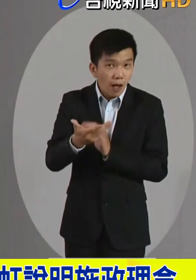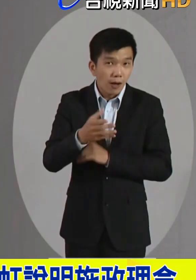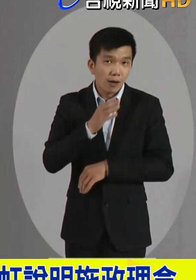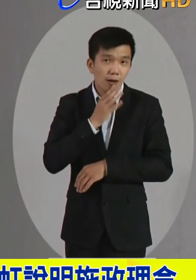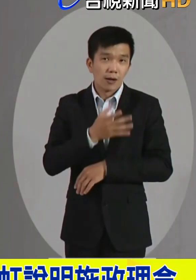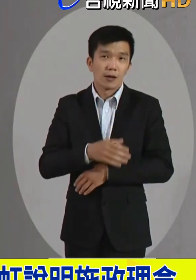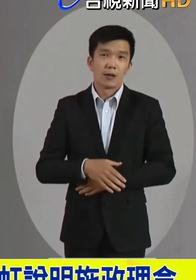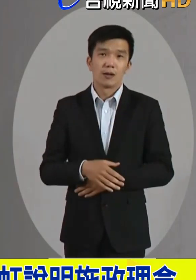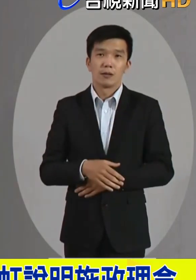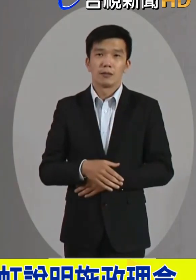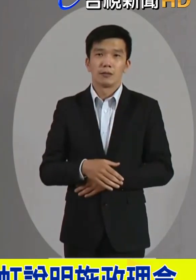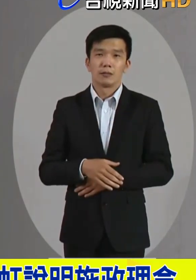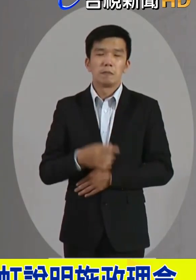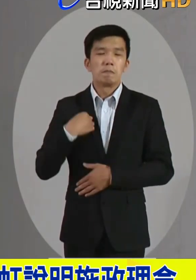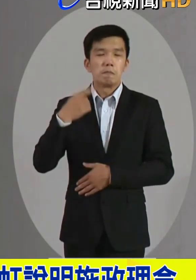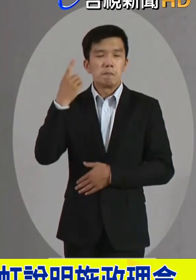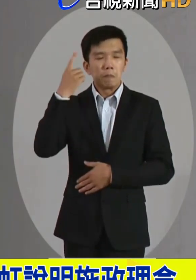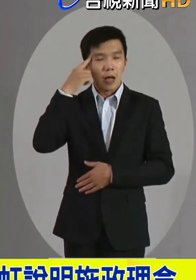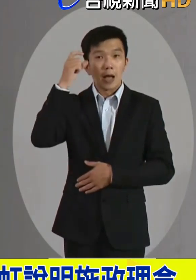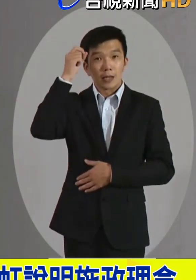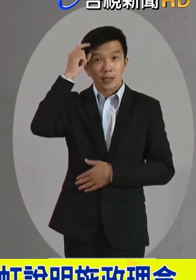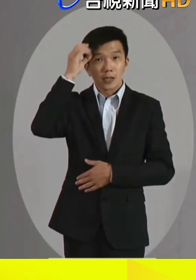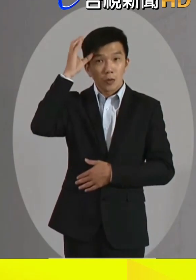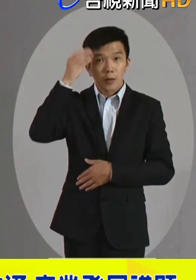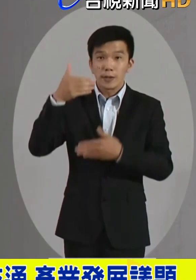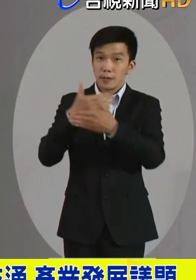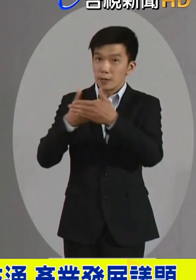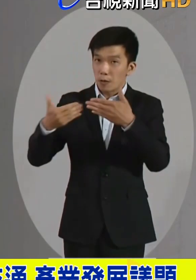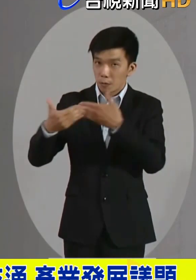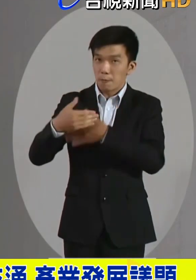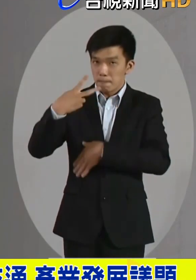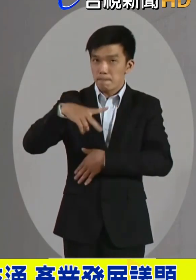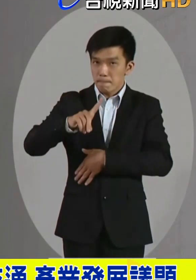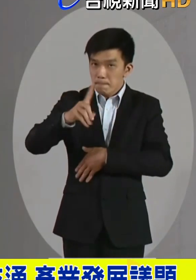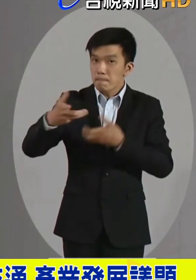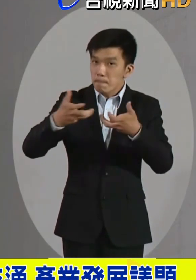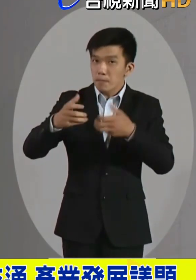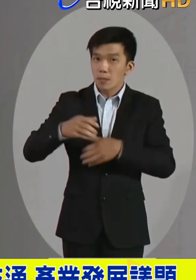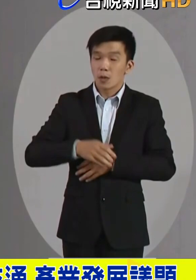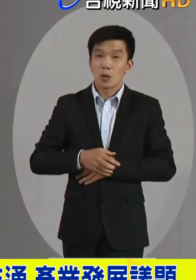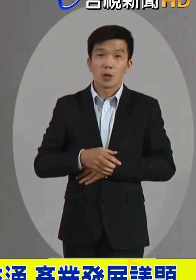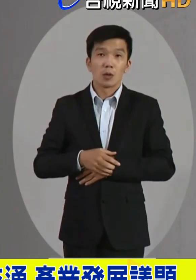想其实智慧交通还有一个很重要的事情，路廊